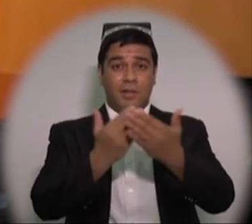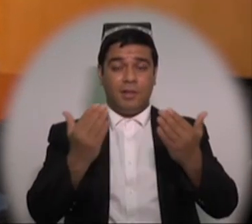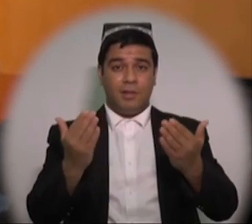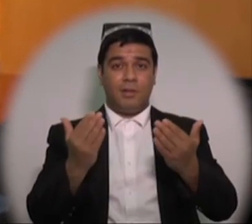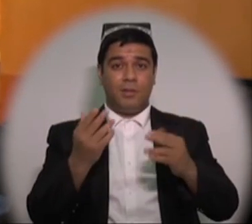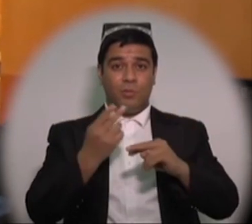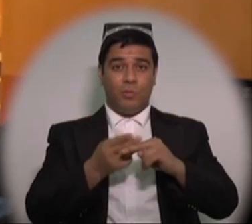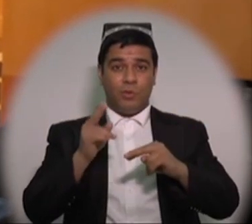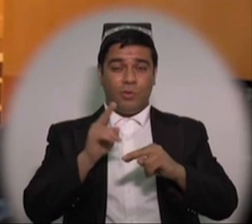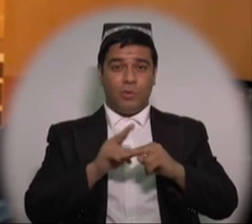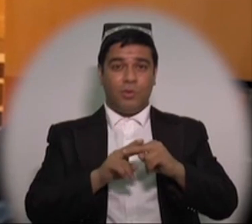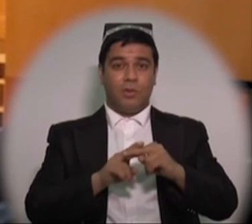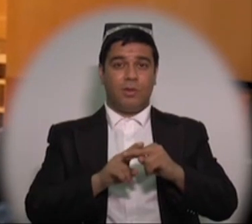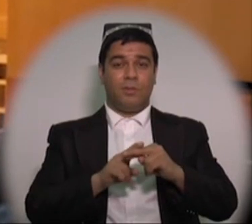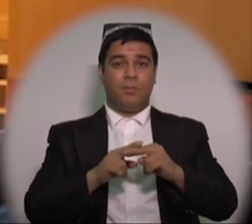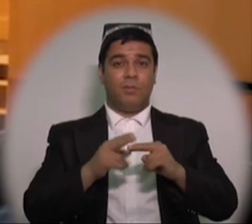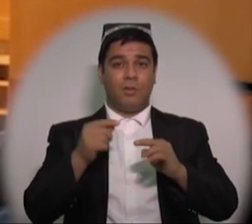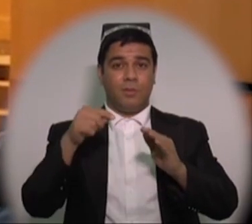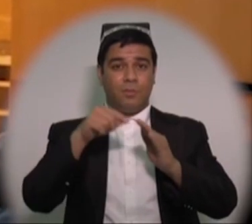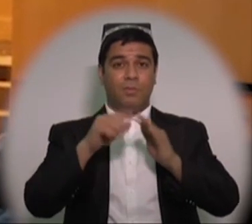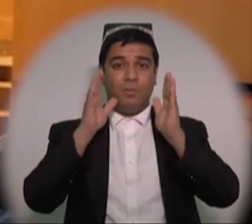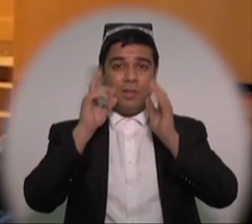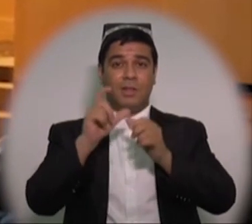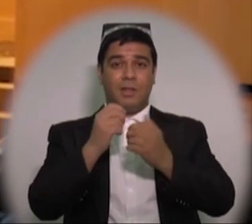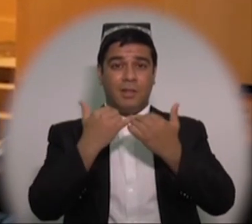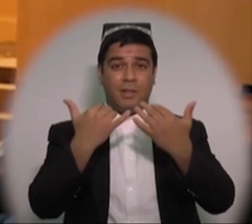Sizlerine bu imajlarınızda